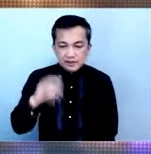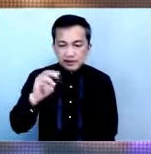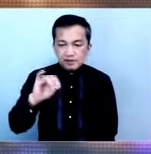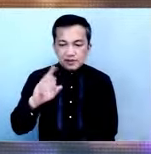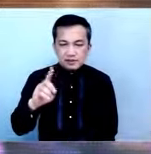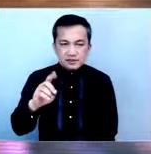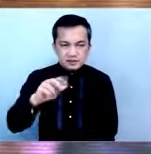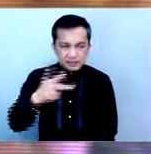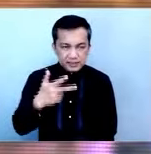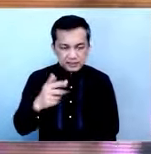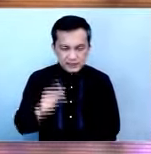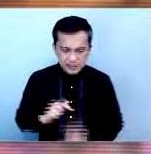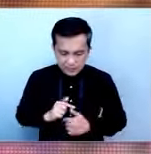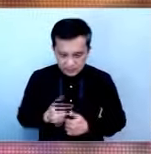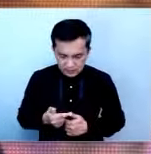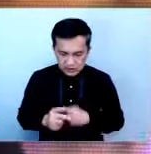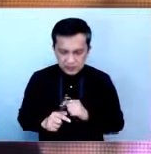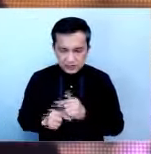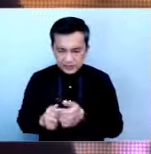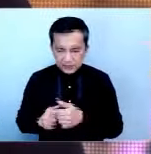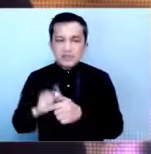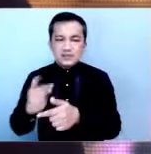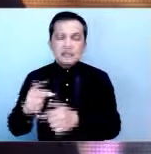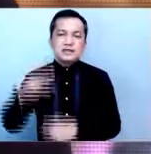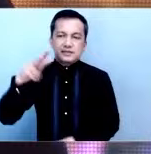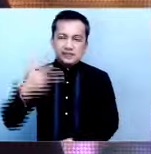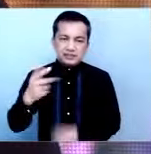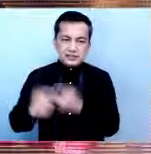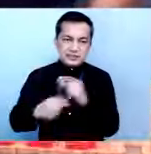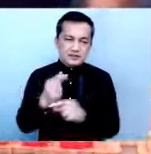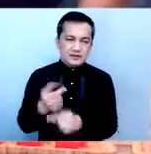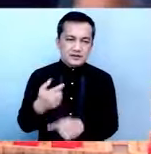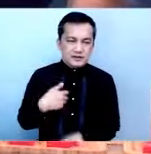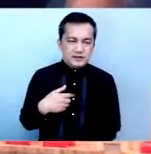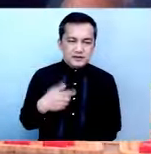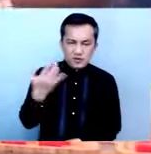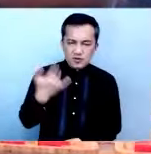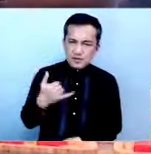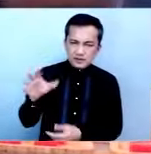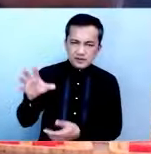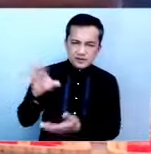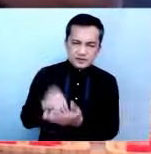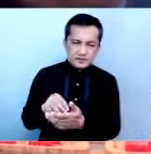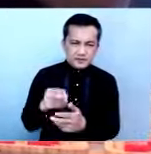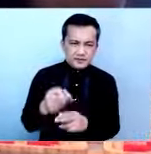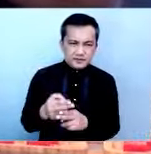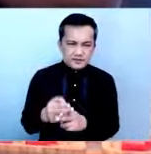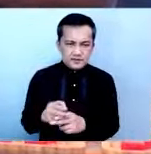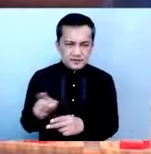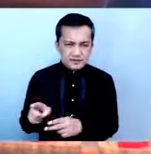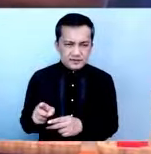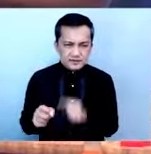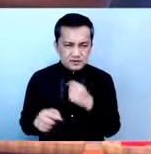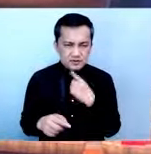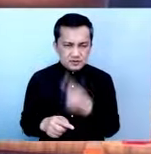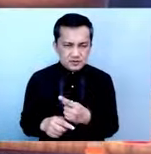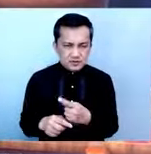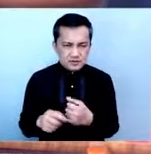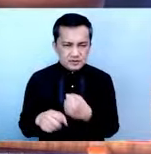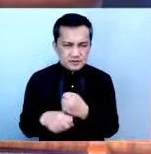third generation na po ako sa family na nagmamanage. Bakit sa kanya niyo pinangalan itong business ninyo? Siya po talaga yung nag-found po ng